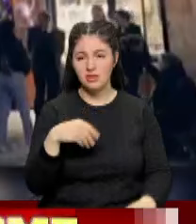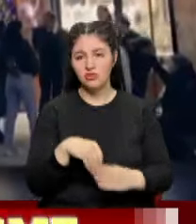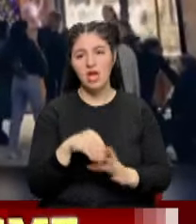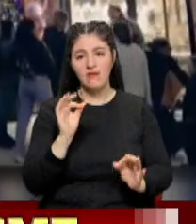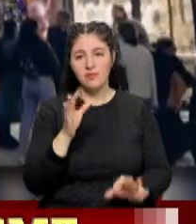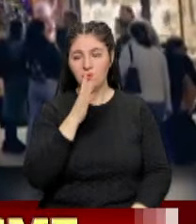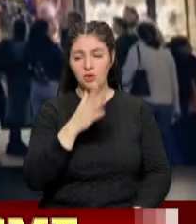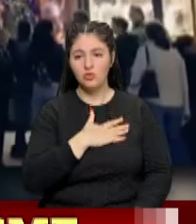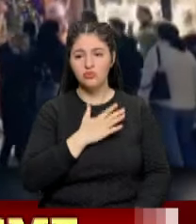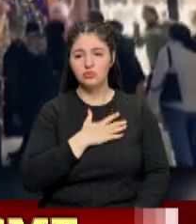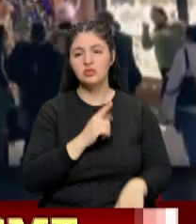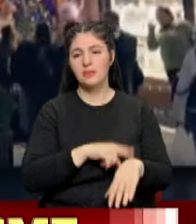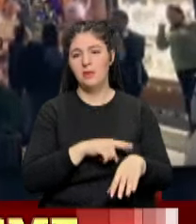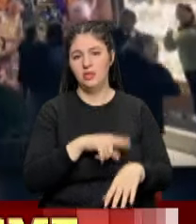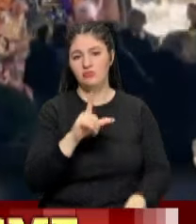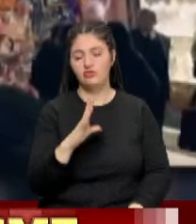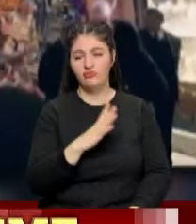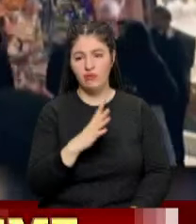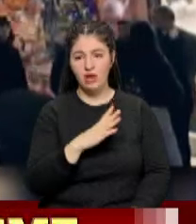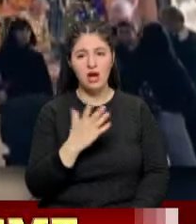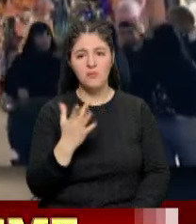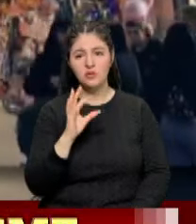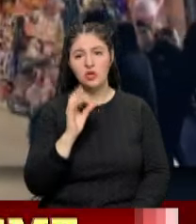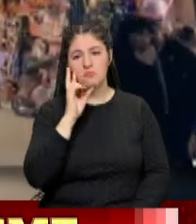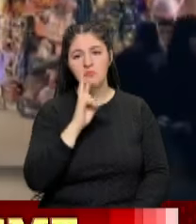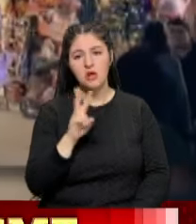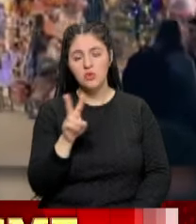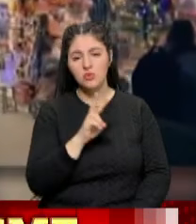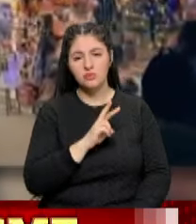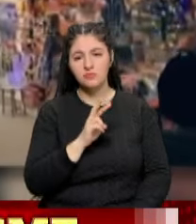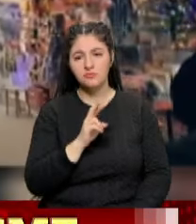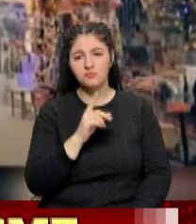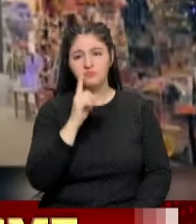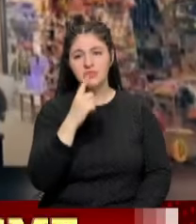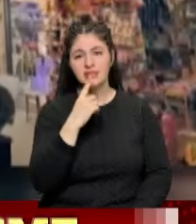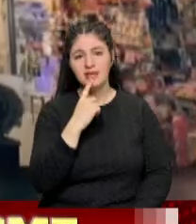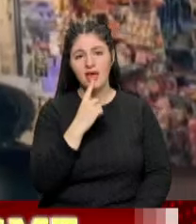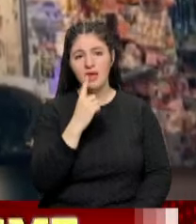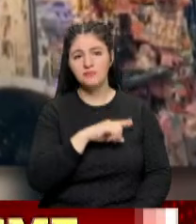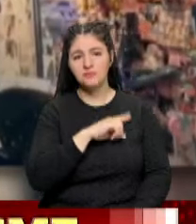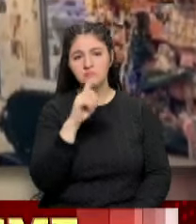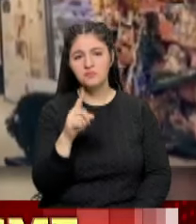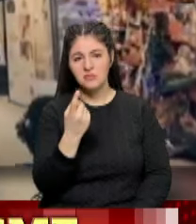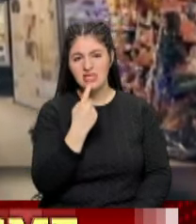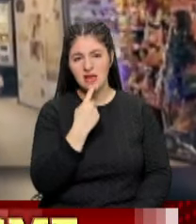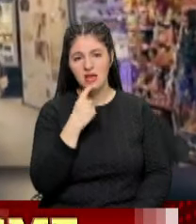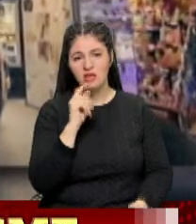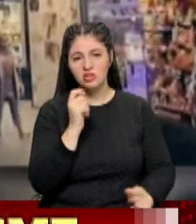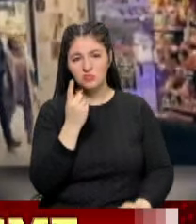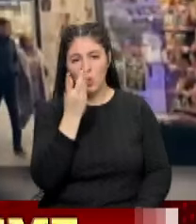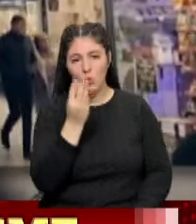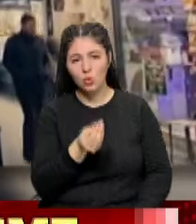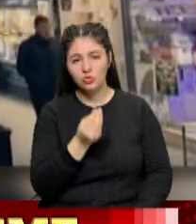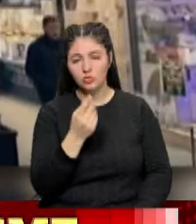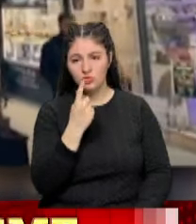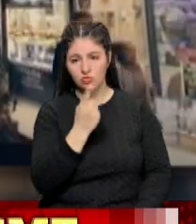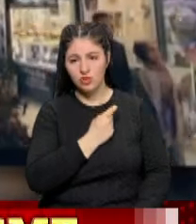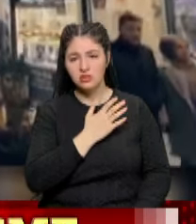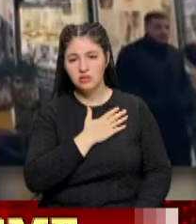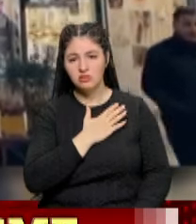evet biliyoruz, zamana ihtiyacımız var. Fakat şöyle bir bakıyorum. Bir sene içerisinde değişen bir şey oldu mu diye